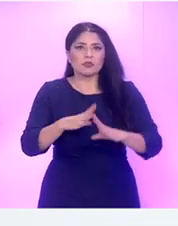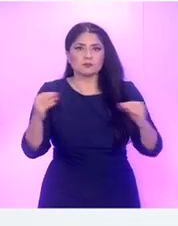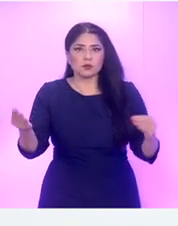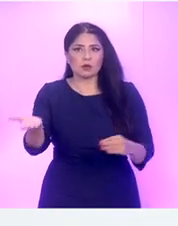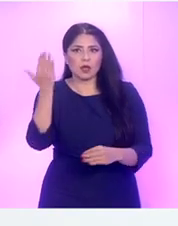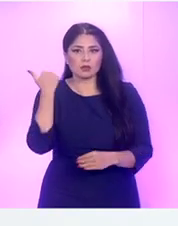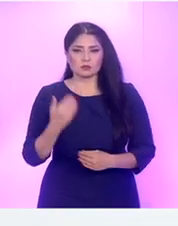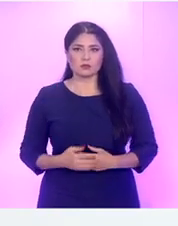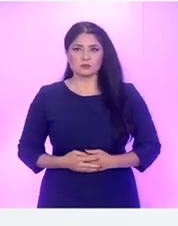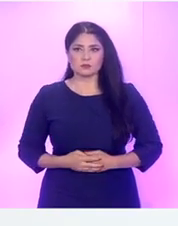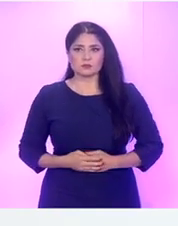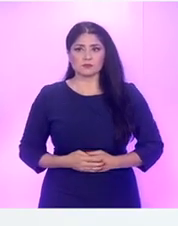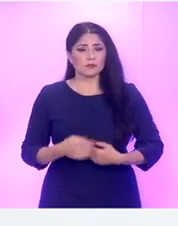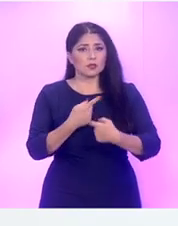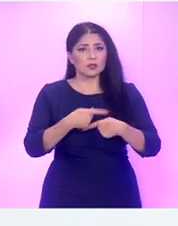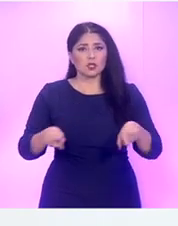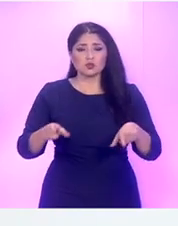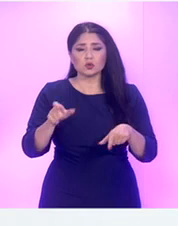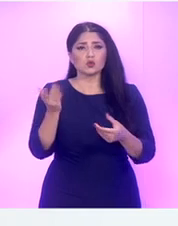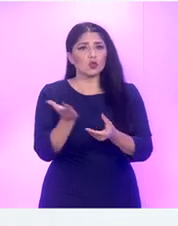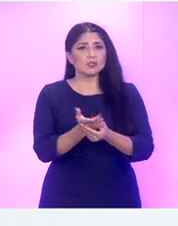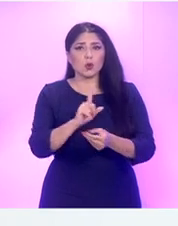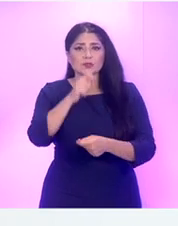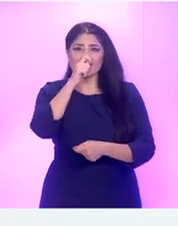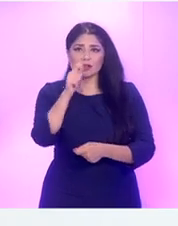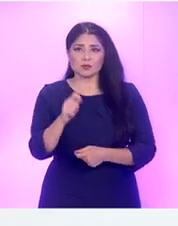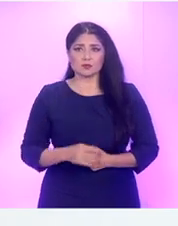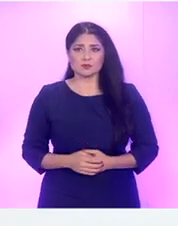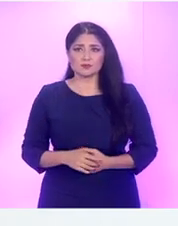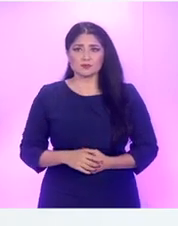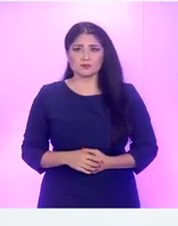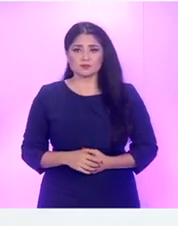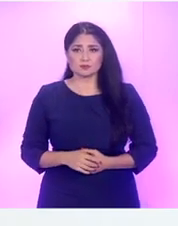vrea să precizez ceva. Niciun caz nu este abandonat. Dacă avem